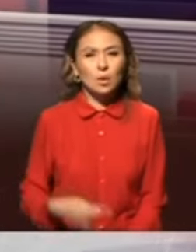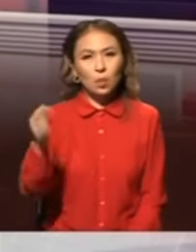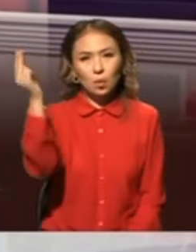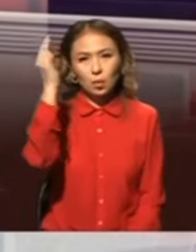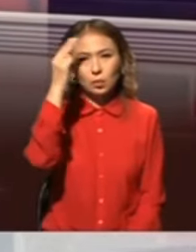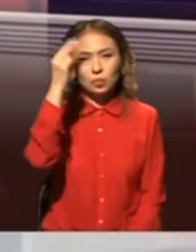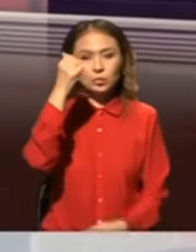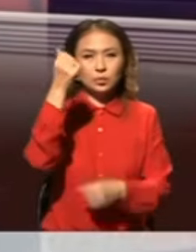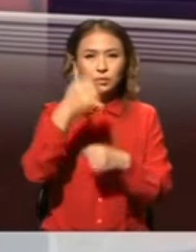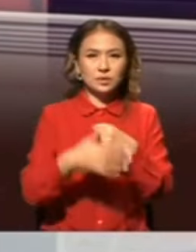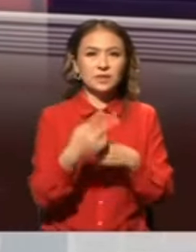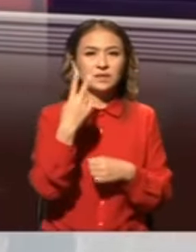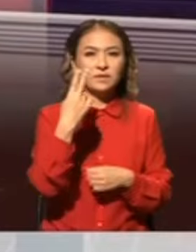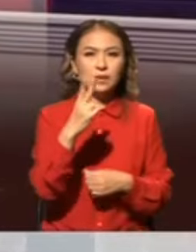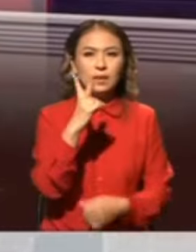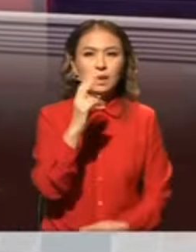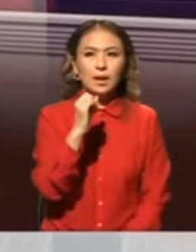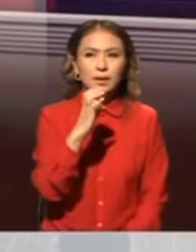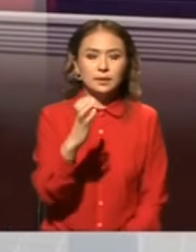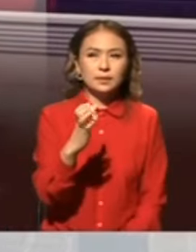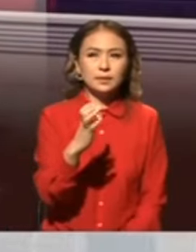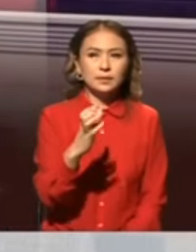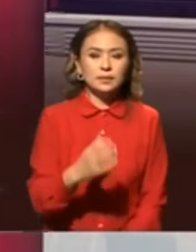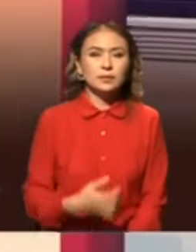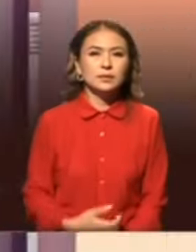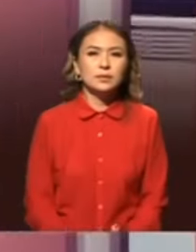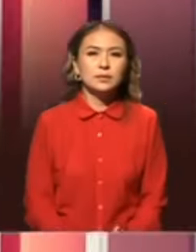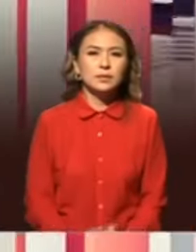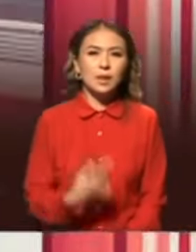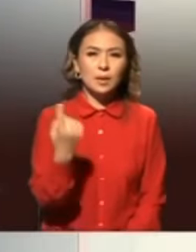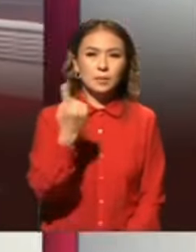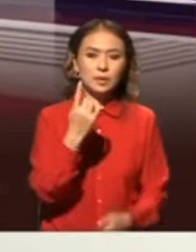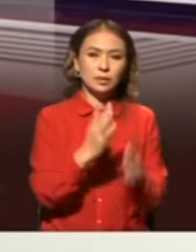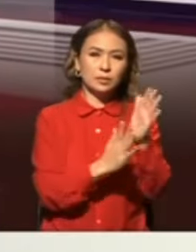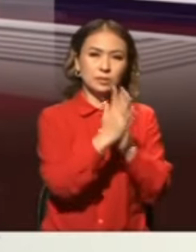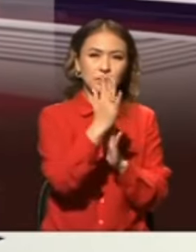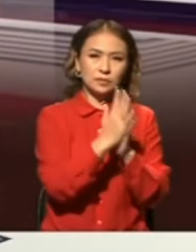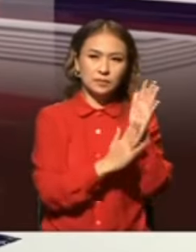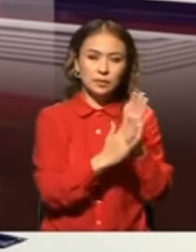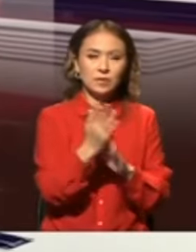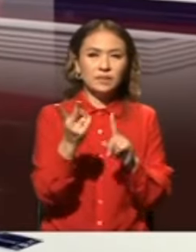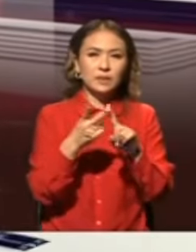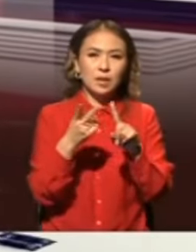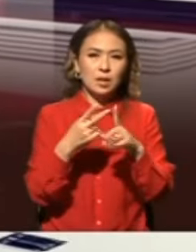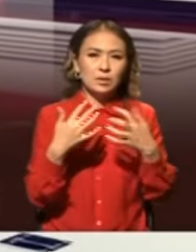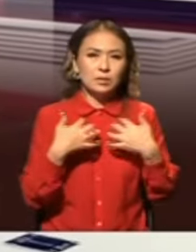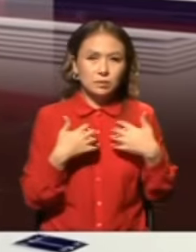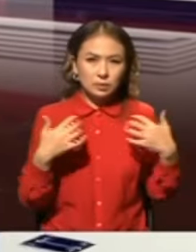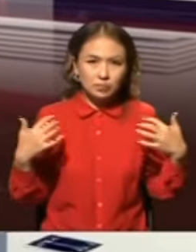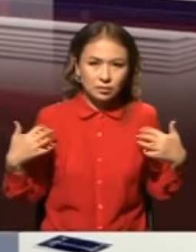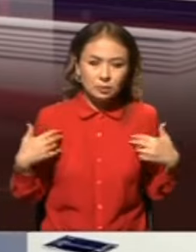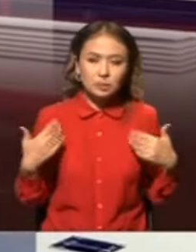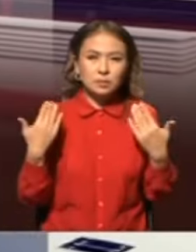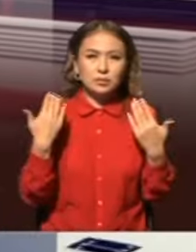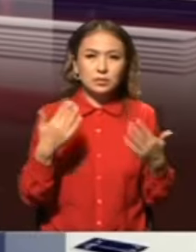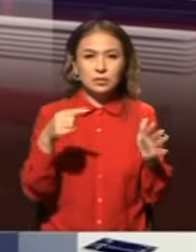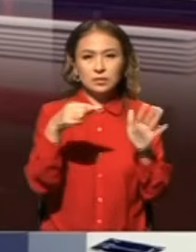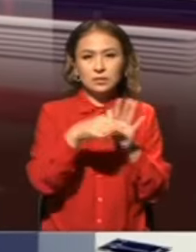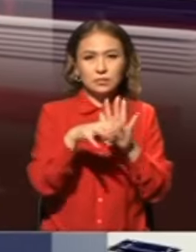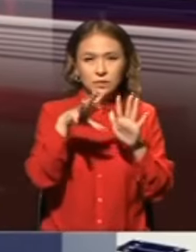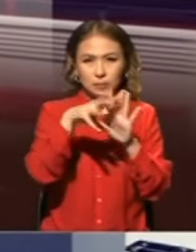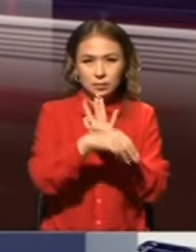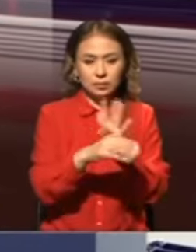бізде екі кластан тұрады. Бірі ол өсімдік шаруашылығы болатын болса, екінші ол мал шаруашылығы, оның ішіне құс шаруашылығы да